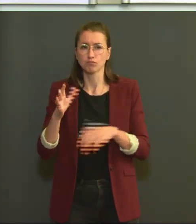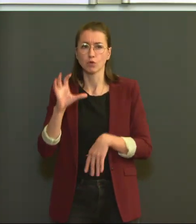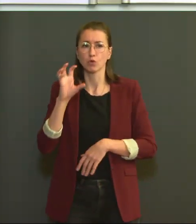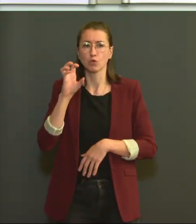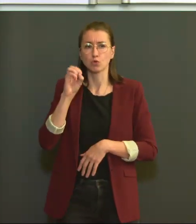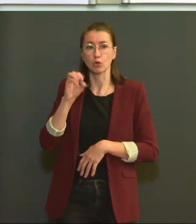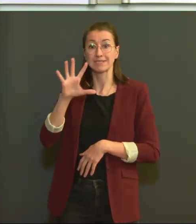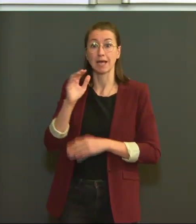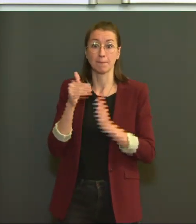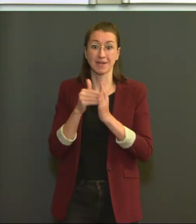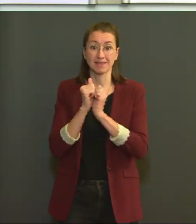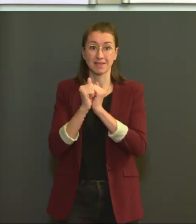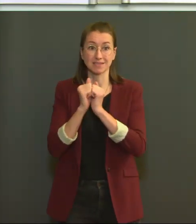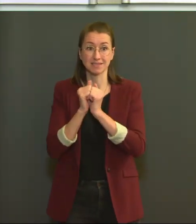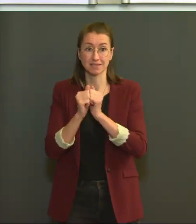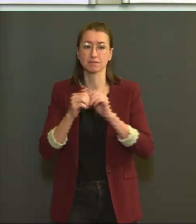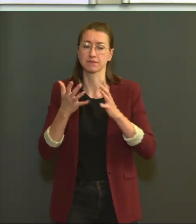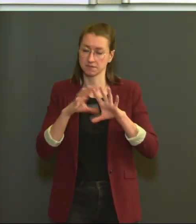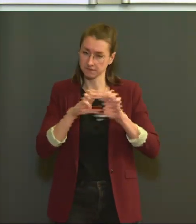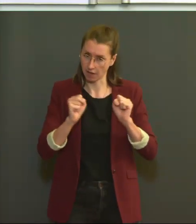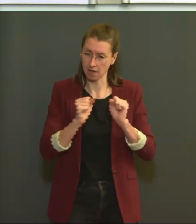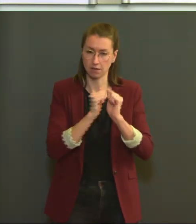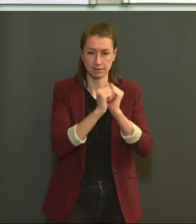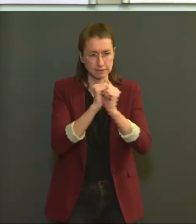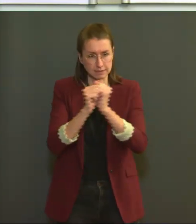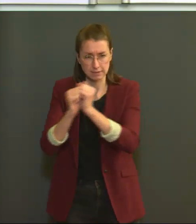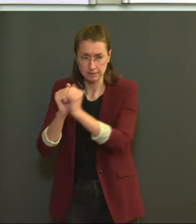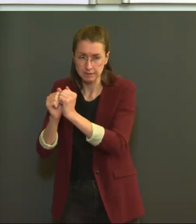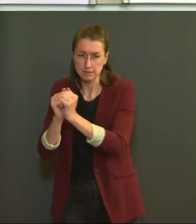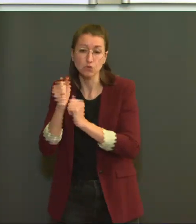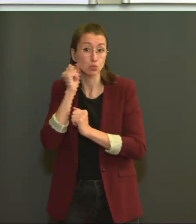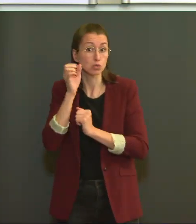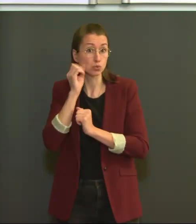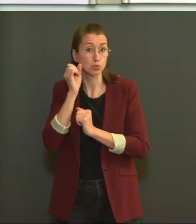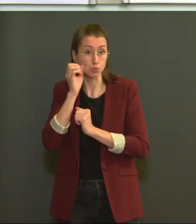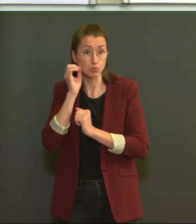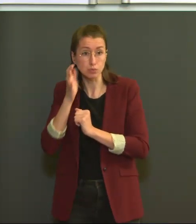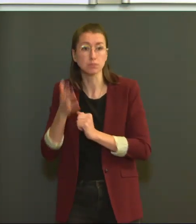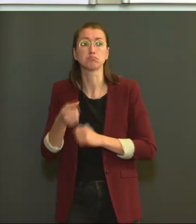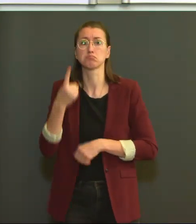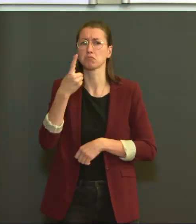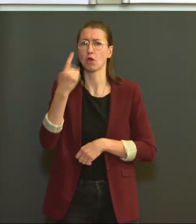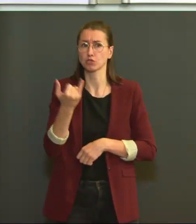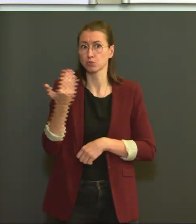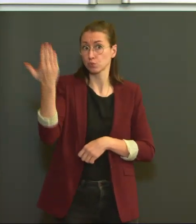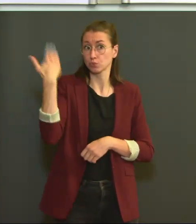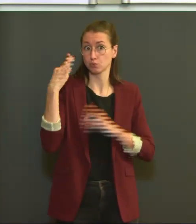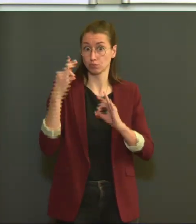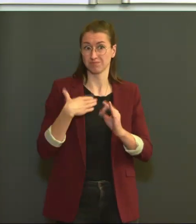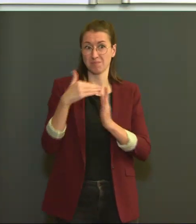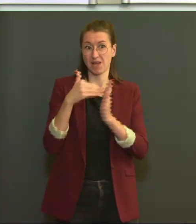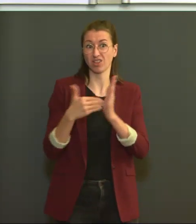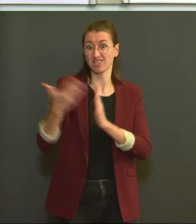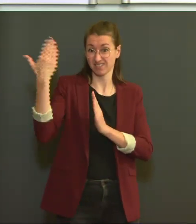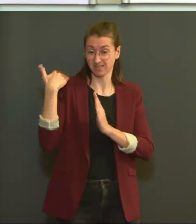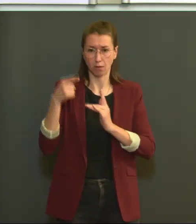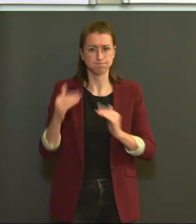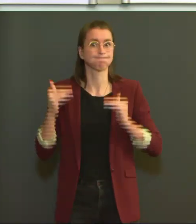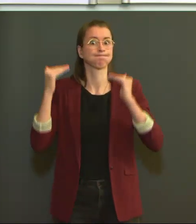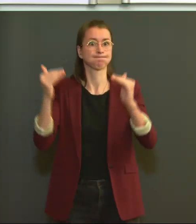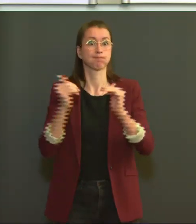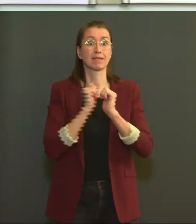effectués en moyenne par jour et jusqu'à 45 000 tests le mercredi. Le